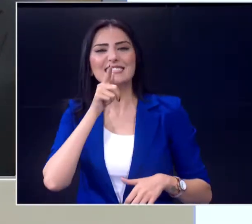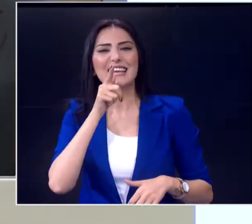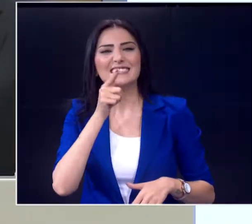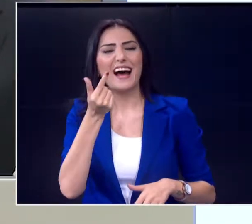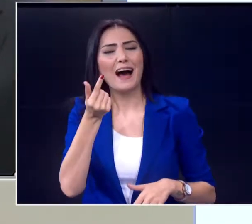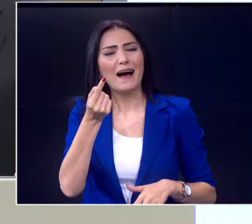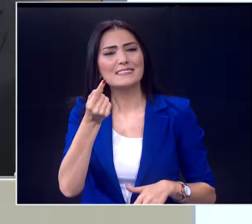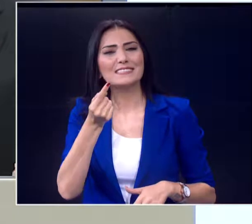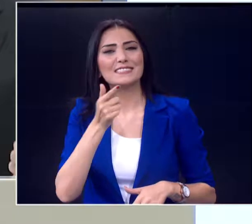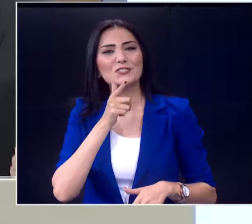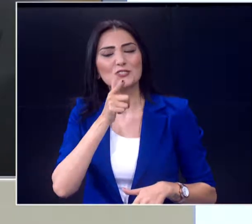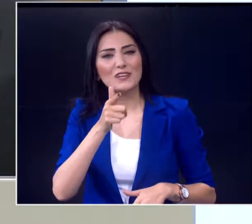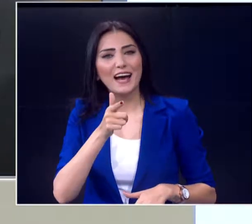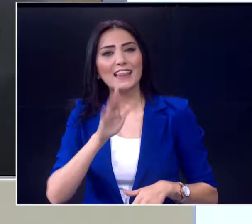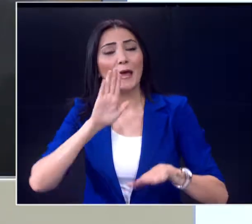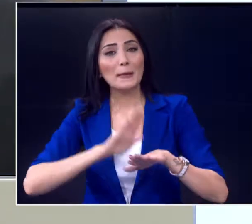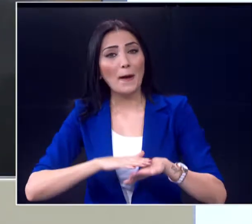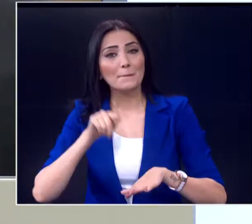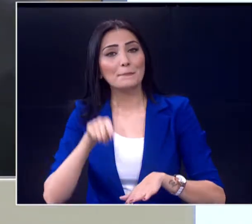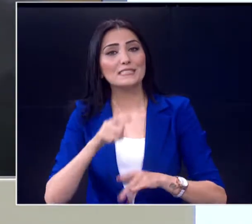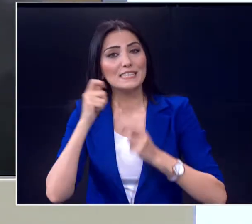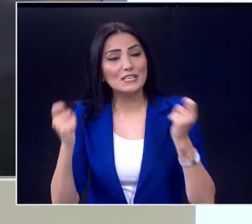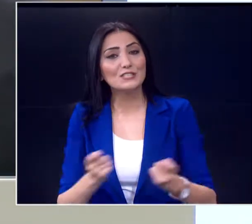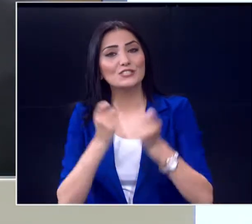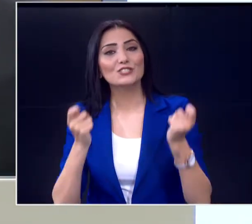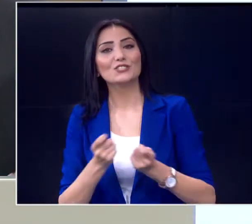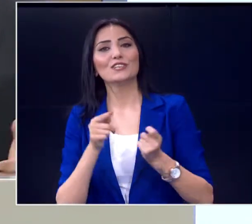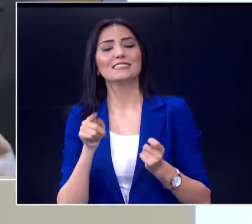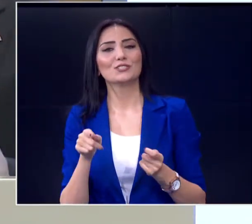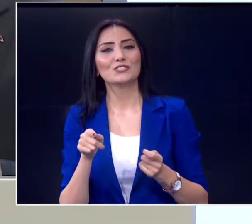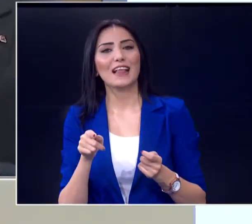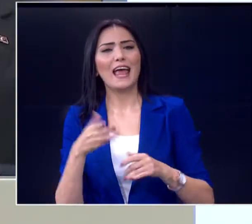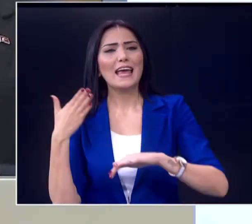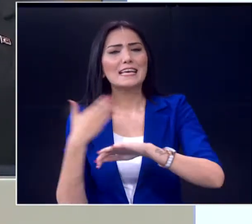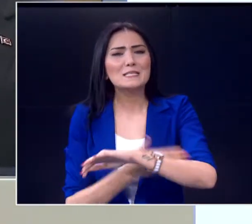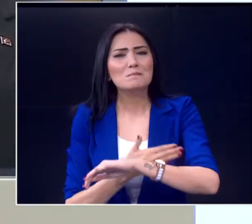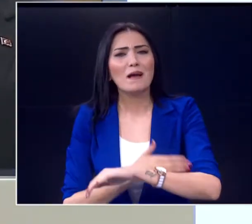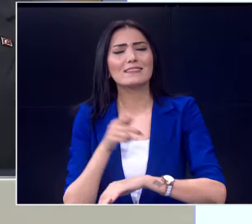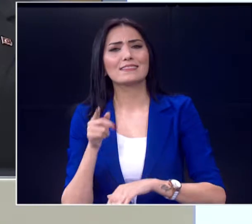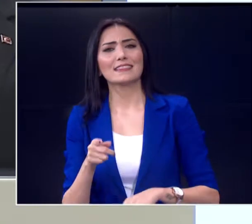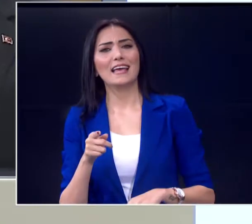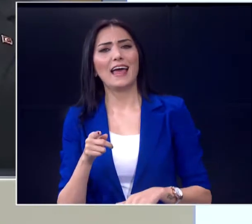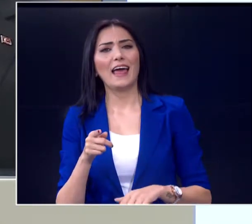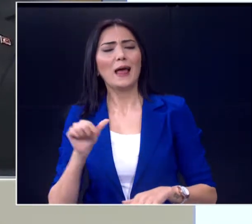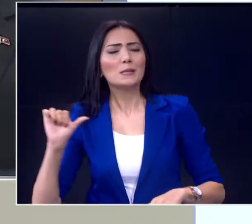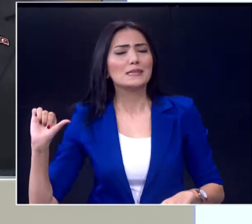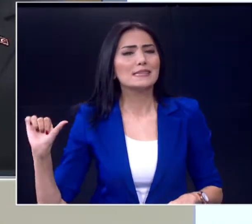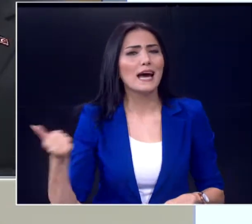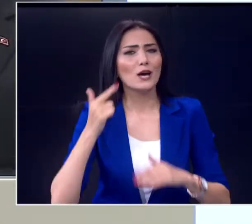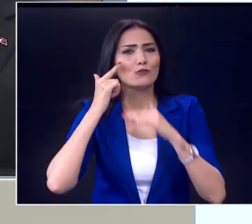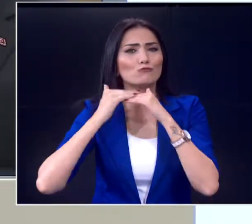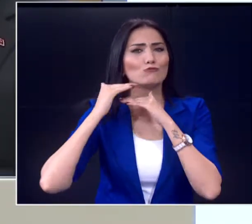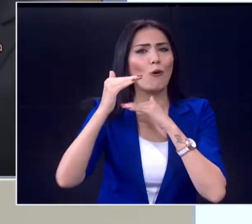az çıkan, yaptığı işle, hizmetle değeri